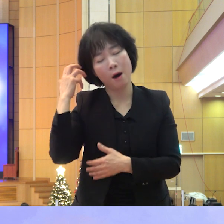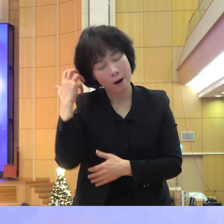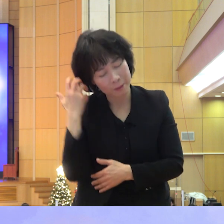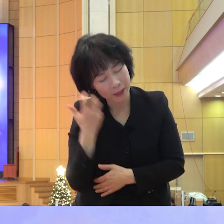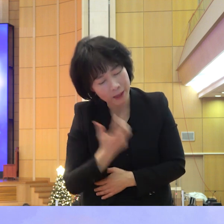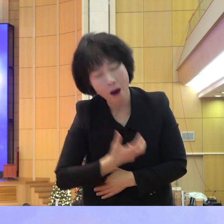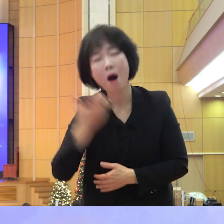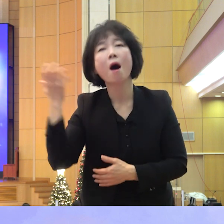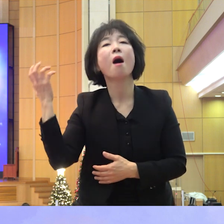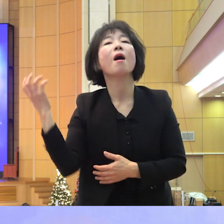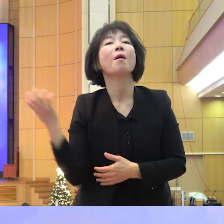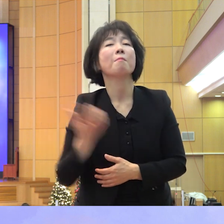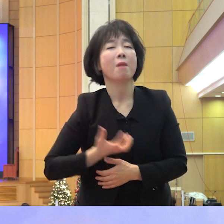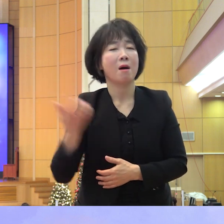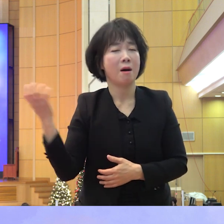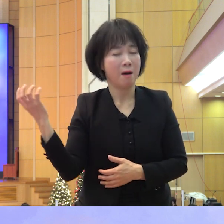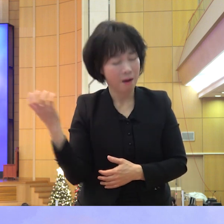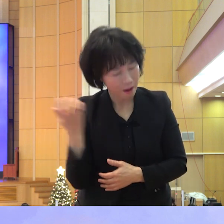마음이